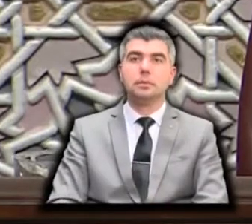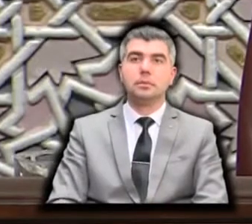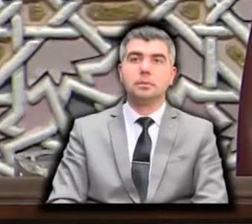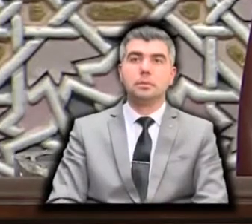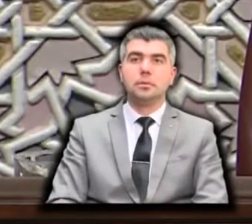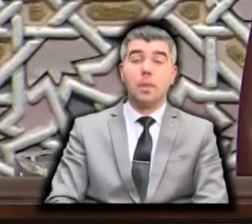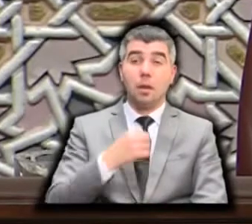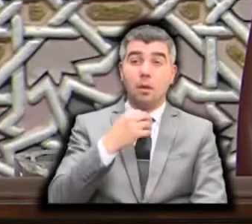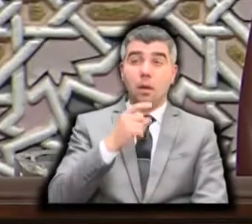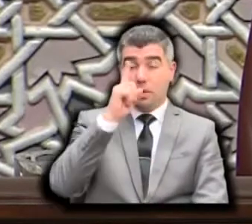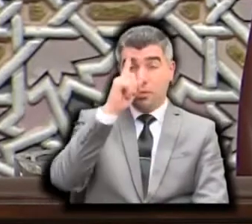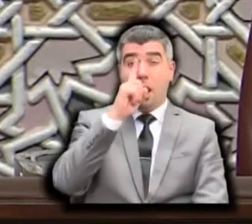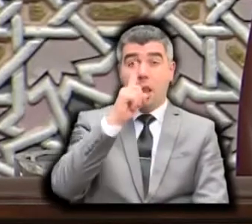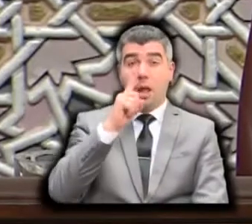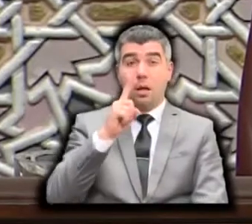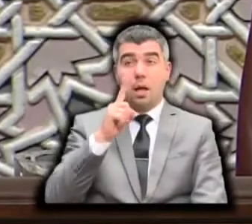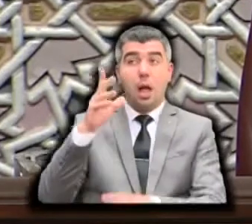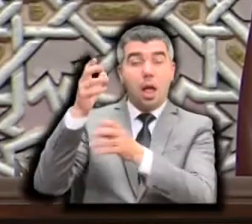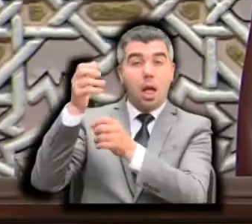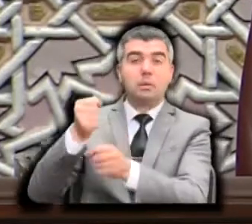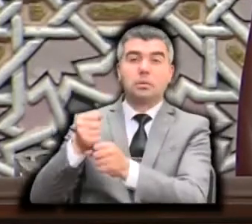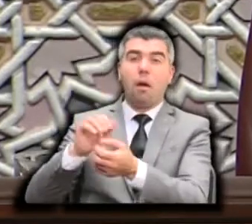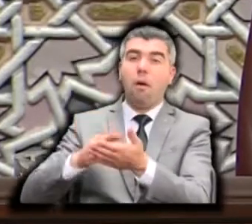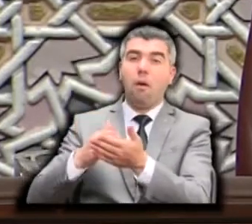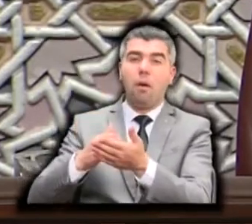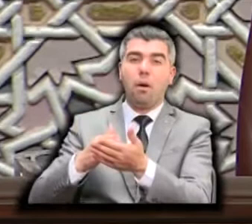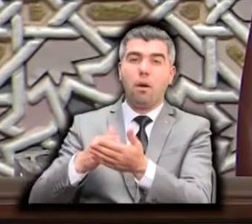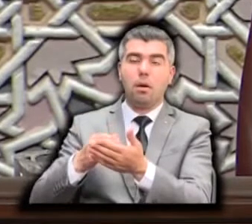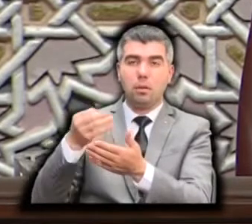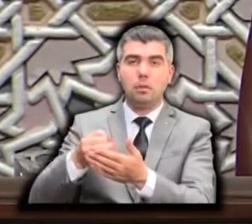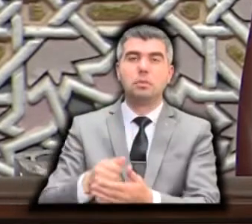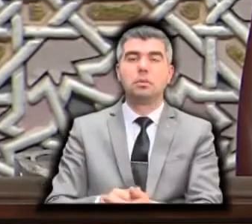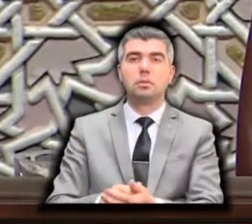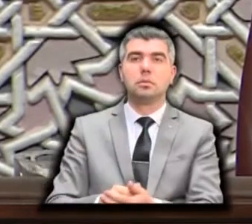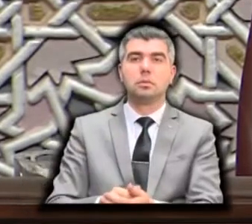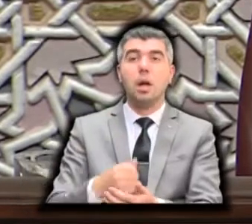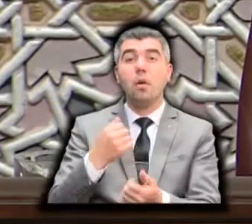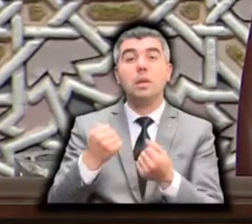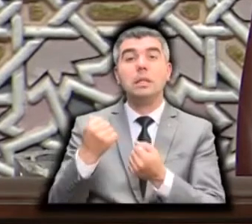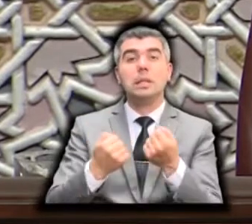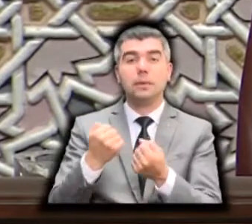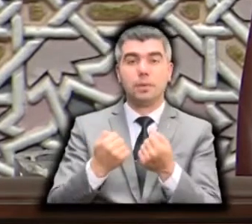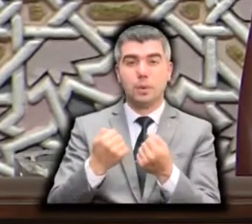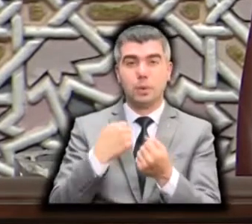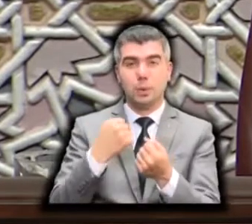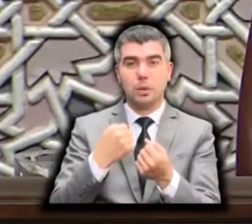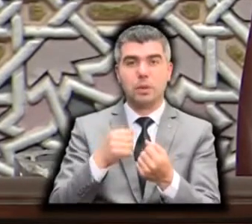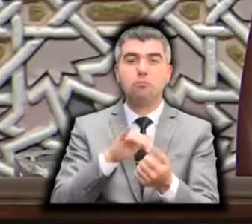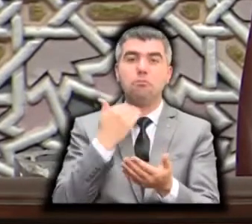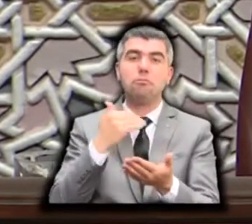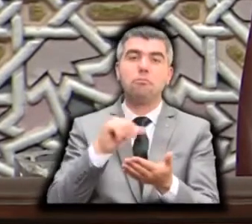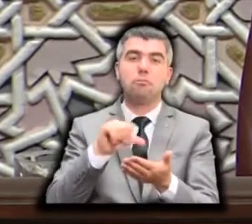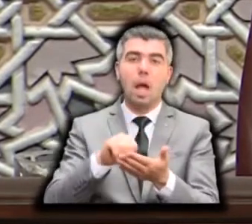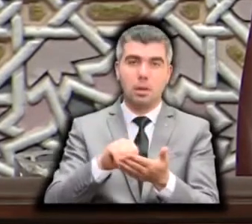اسال الله ان يرحمهم جميعا. انا تكلمت على السائق اللي عندي، يعني